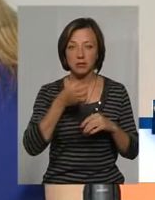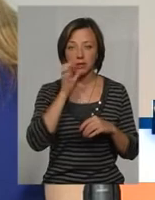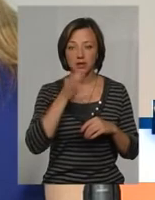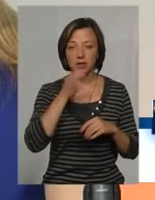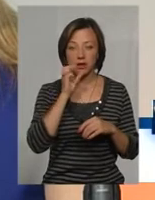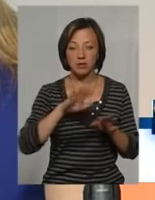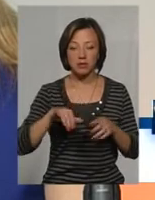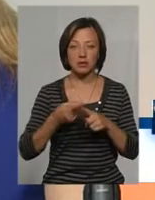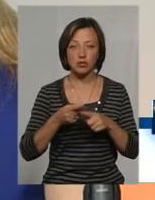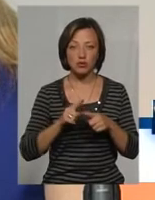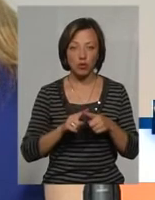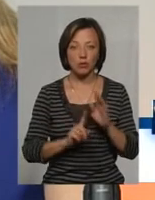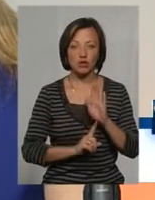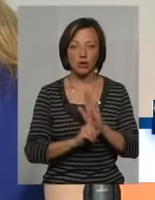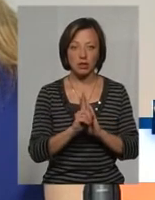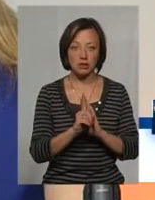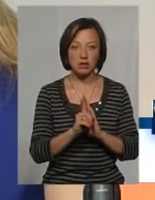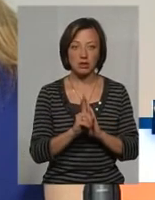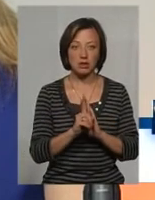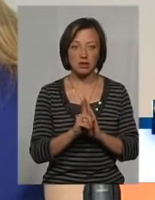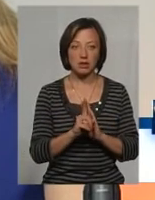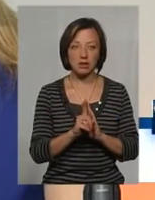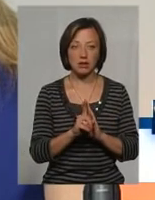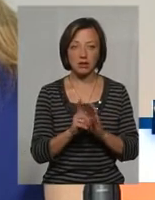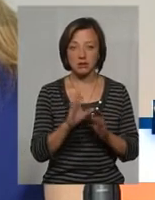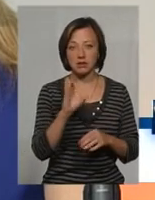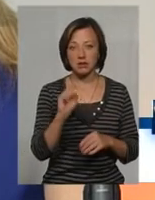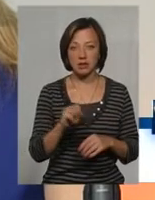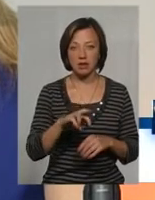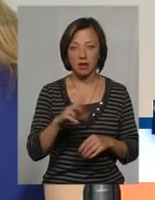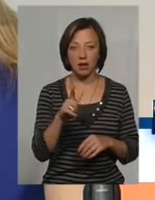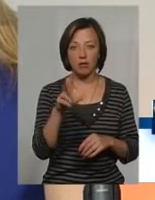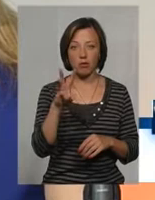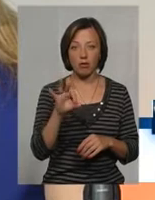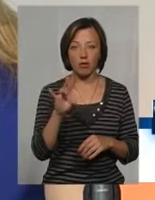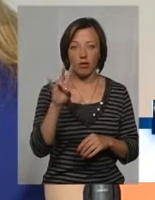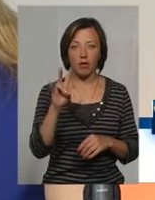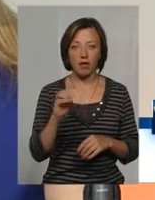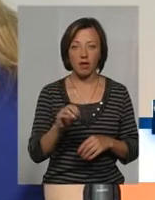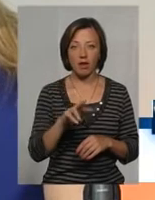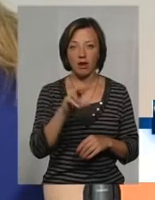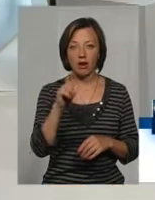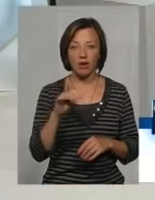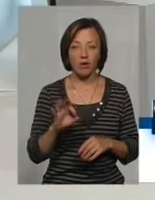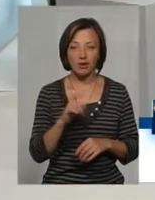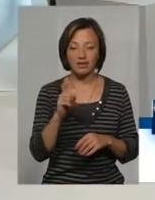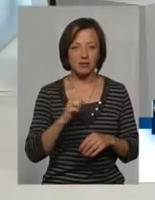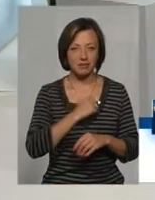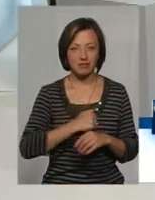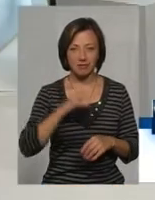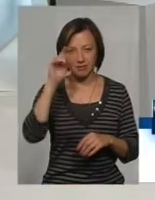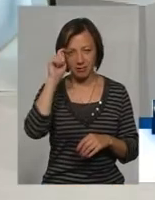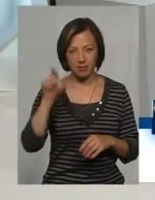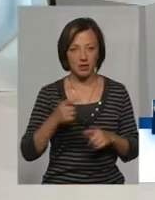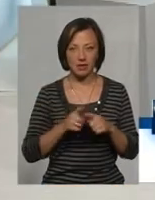от, після чого в нього почалася конкретна клініка сальмонельозу. Бо він ще тоді такий був злий, що він казав, що я так